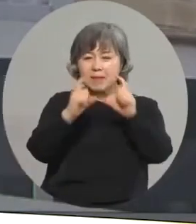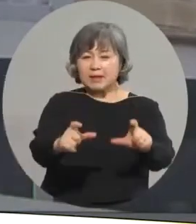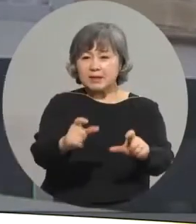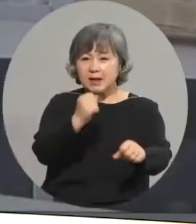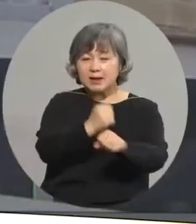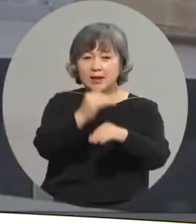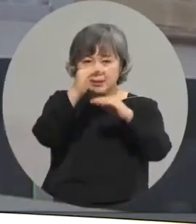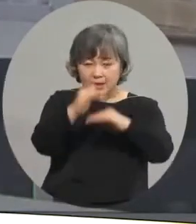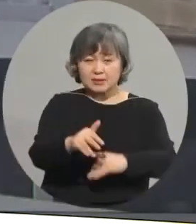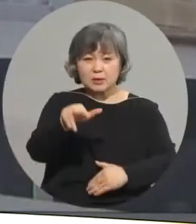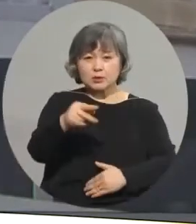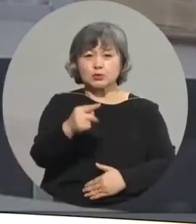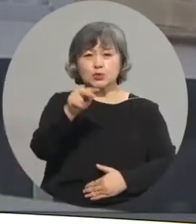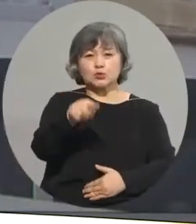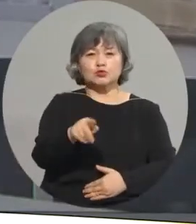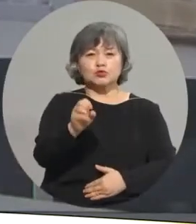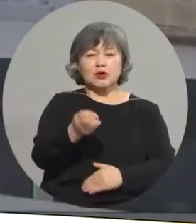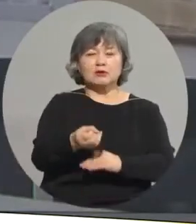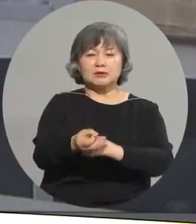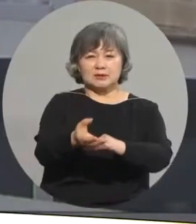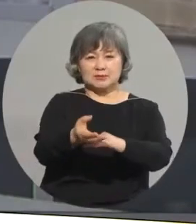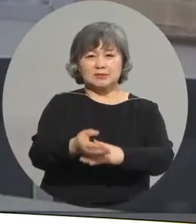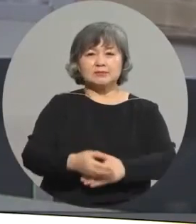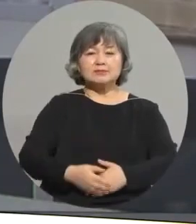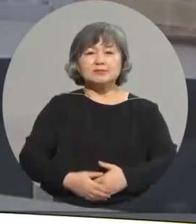내놨습니다 조수용 기자가 취재했습니다